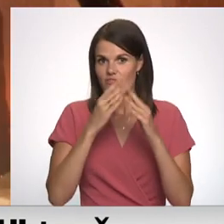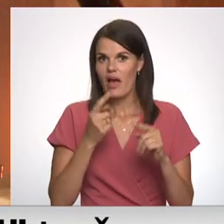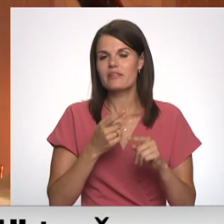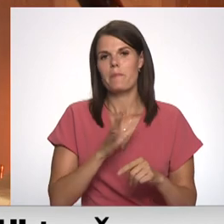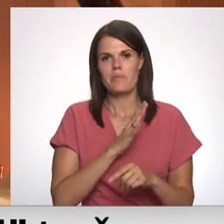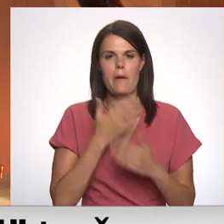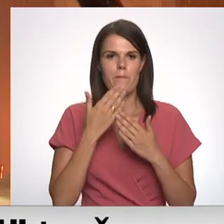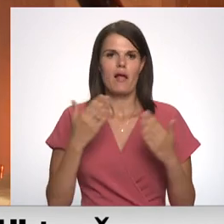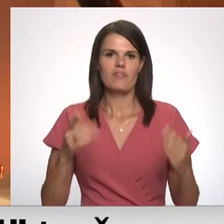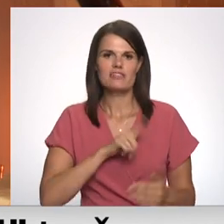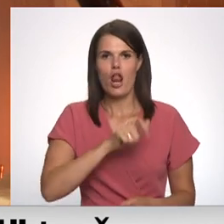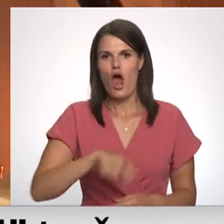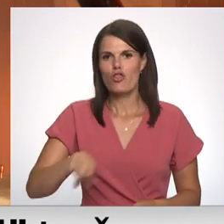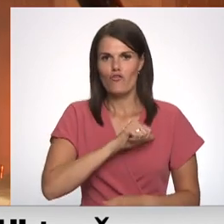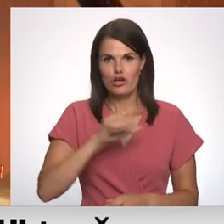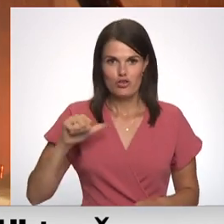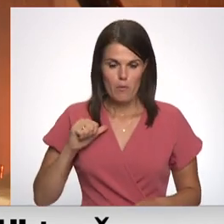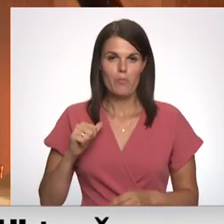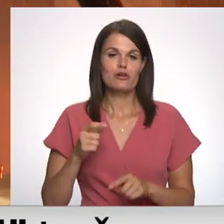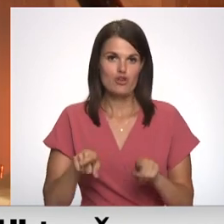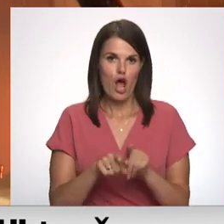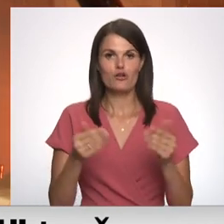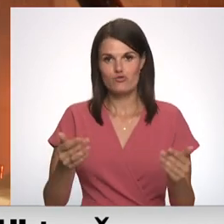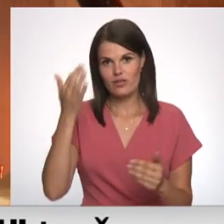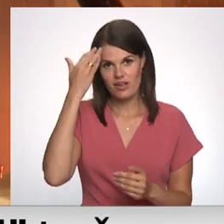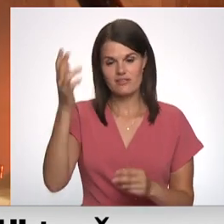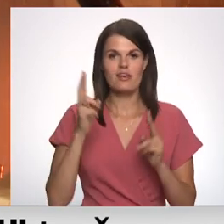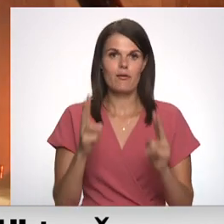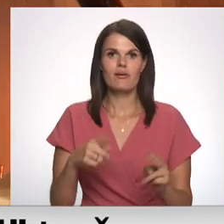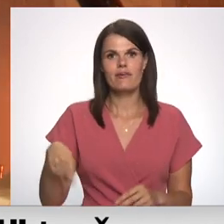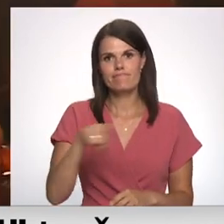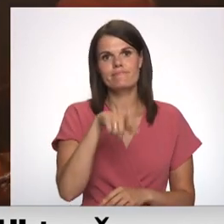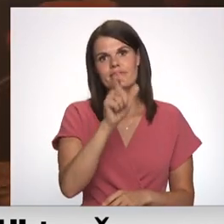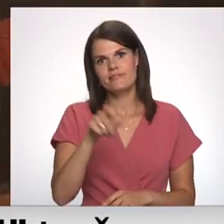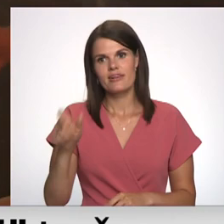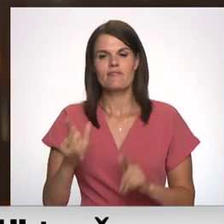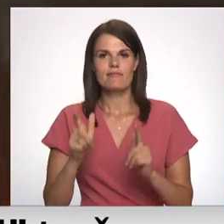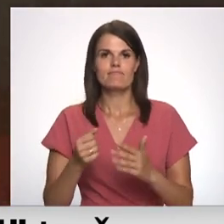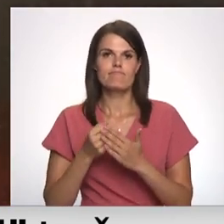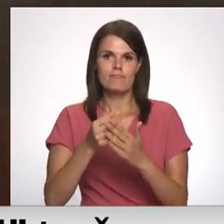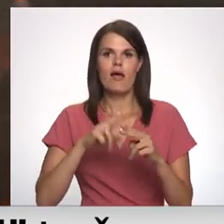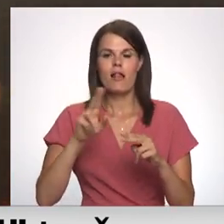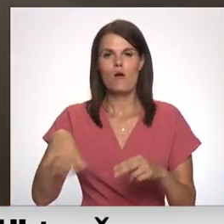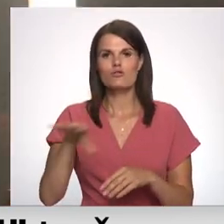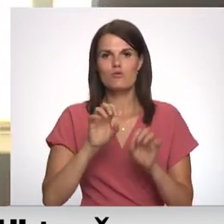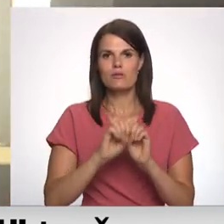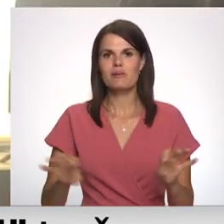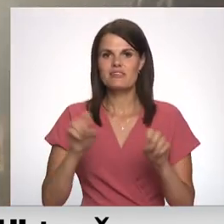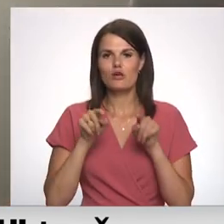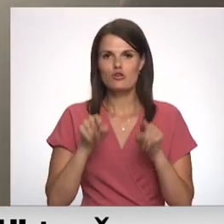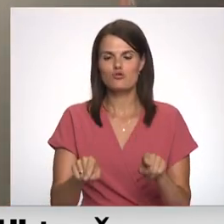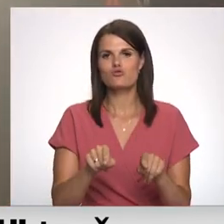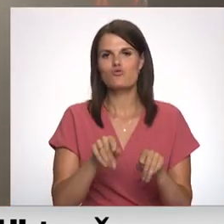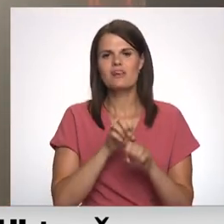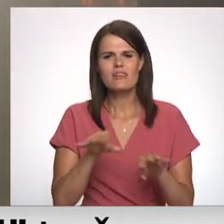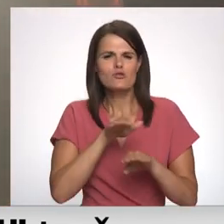svētkiem tapa Latvija. Arī šodien ceram, ka atradīsim dzirdīgas ausis un skanīgas balsis, kas ļaus mums izstāstīt šo stāstu pilnībā